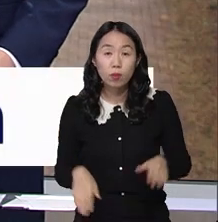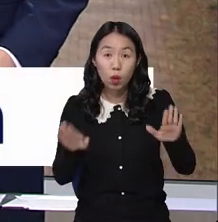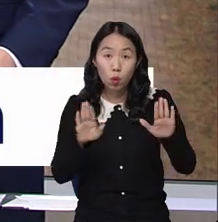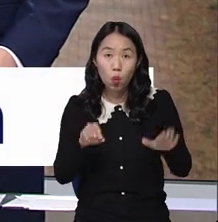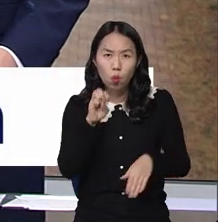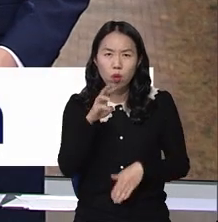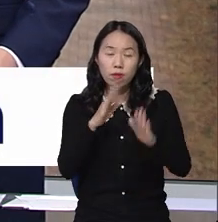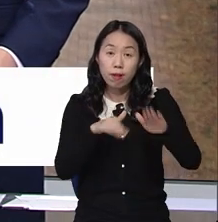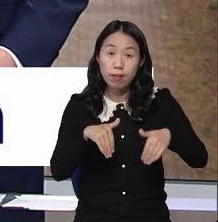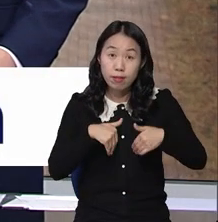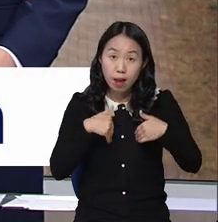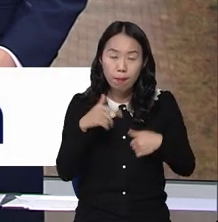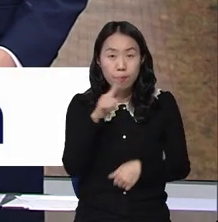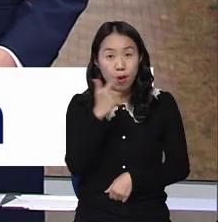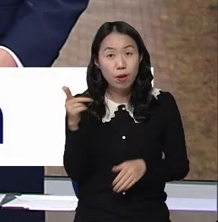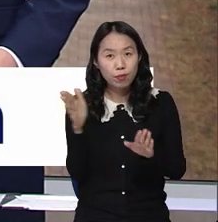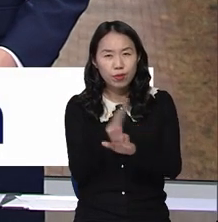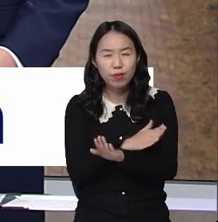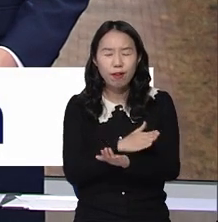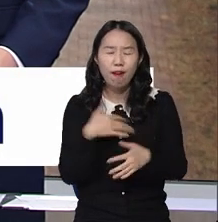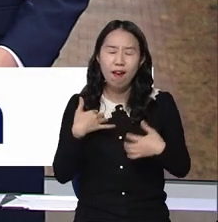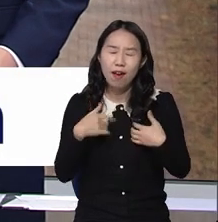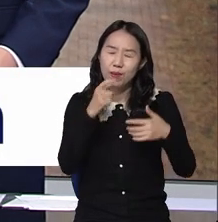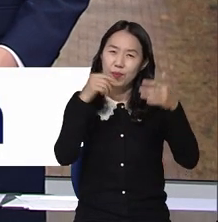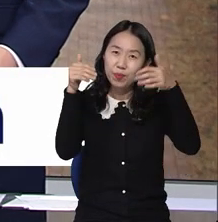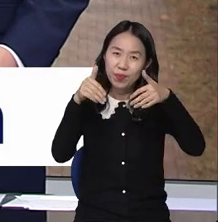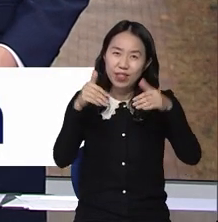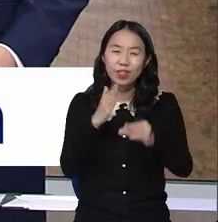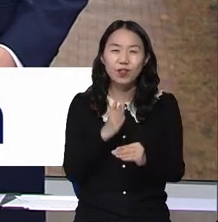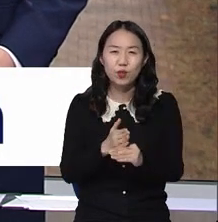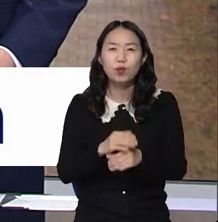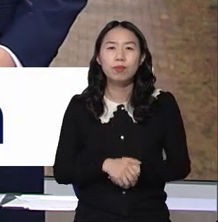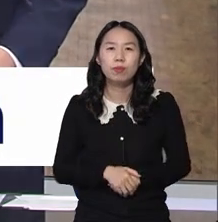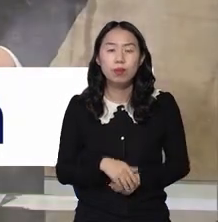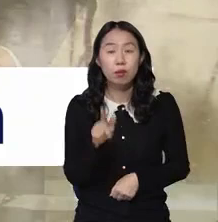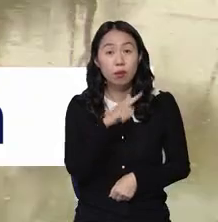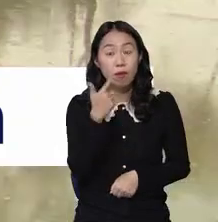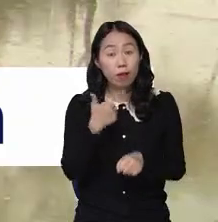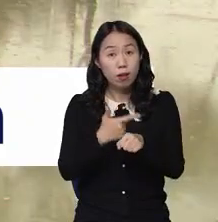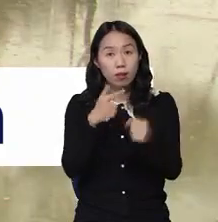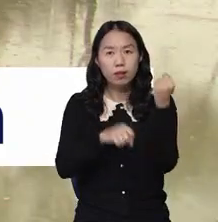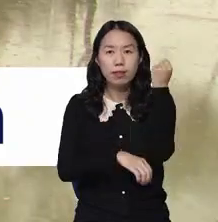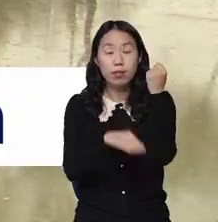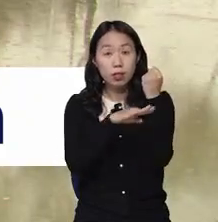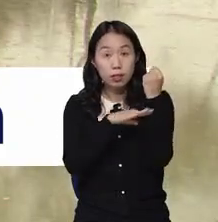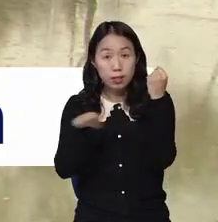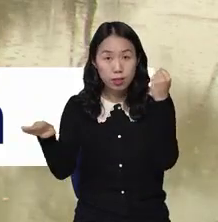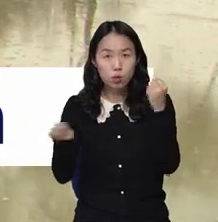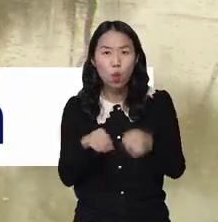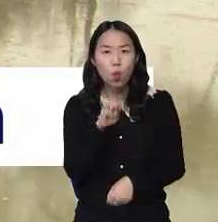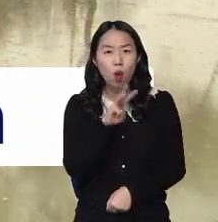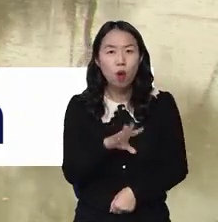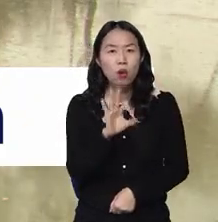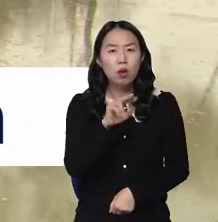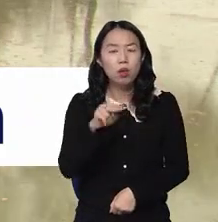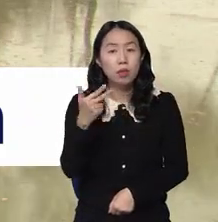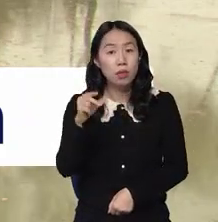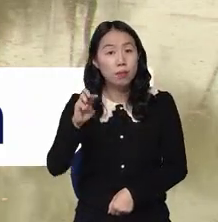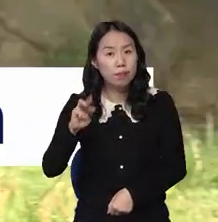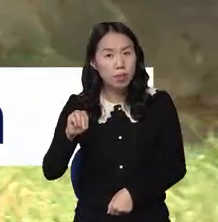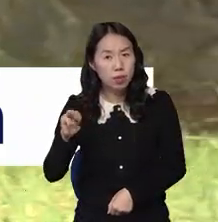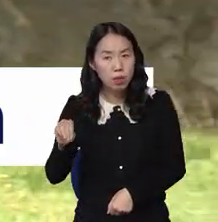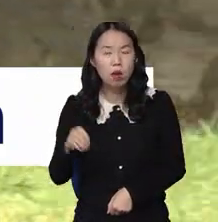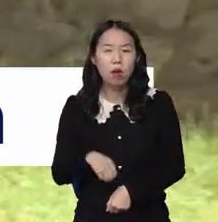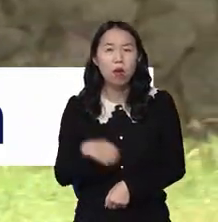오늘 광주 전남 지역에 저녁부터 반가운 단비가 내리고 있습니다. 저녁 6시를 기준으로 내린 강수량은 광주가